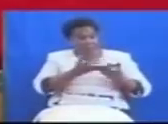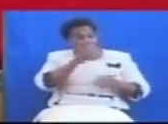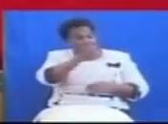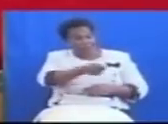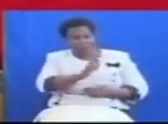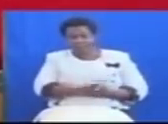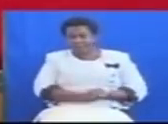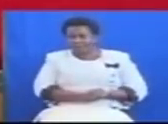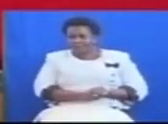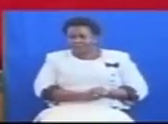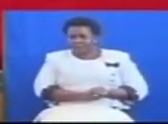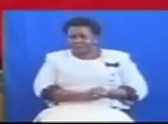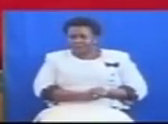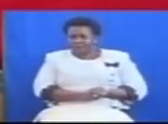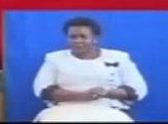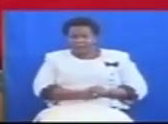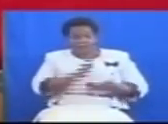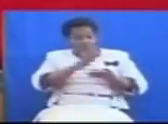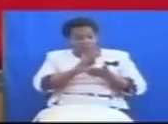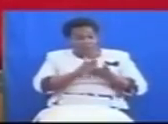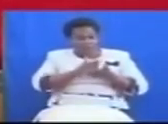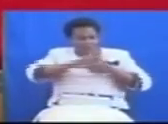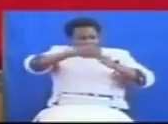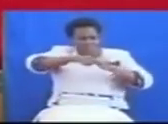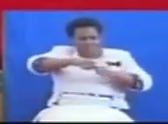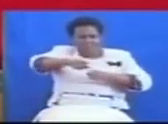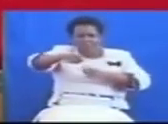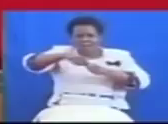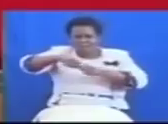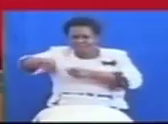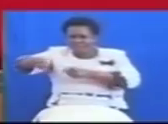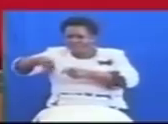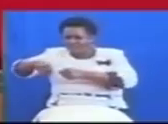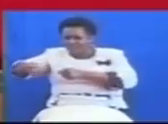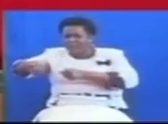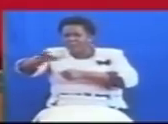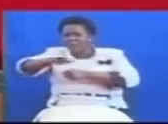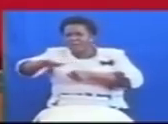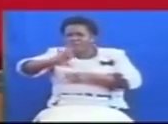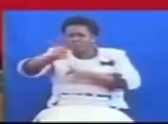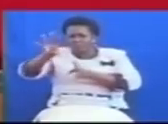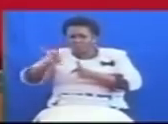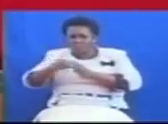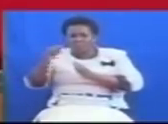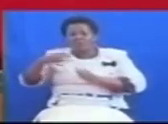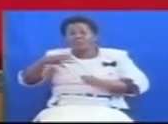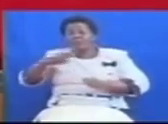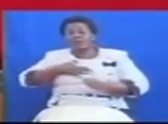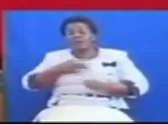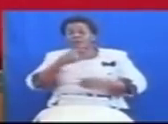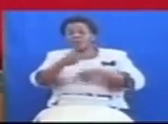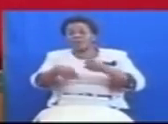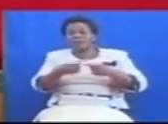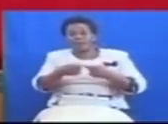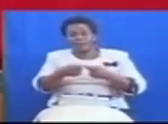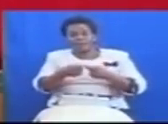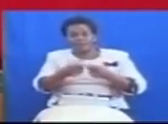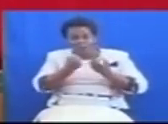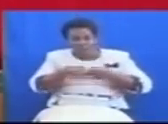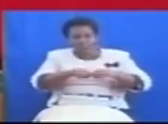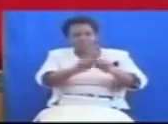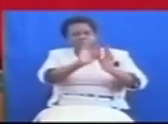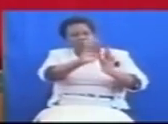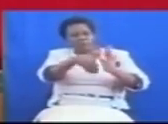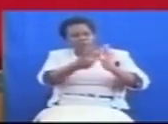na utekelezaji wa kupima kila kipande cha ardhi nchini, wizara imeendelea na utekelezaji wa programu ya